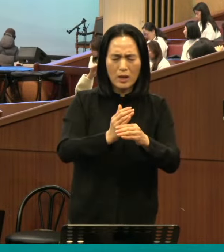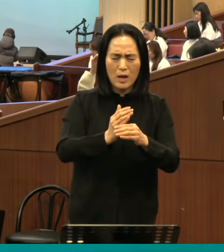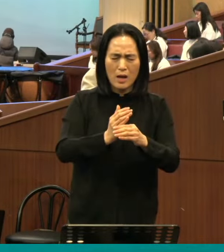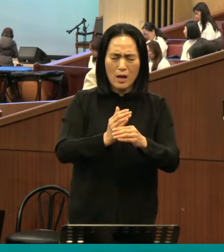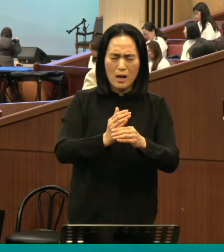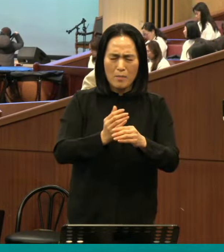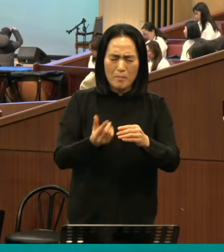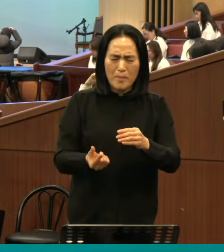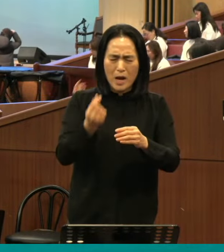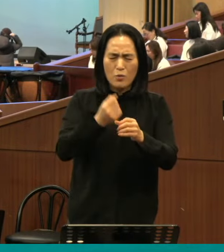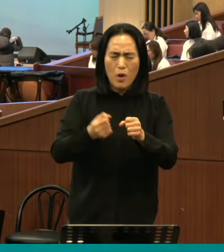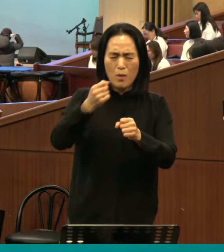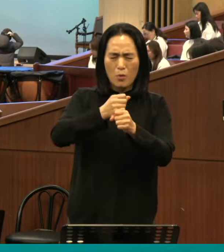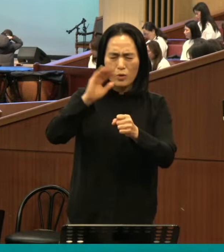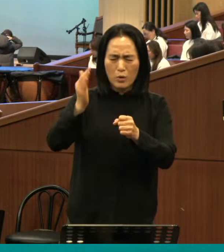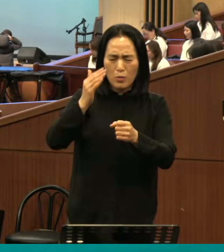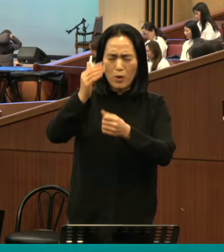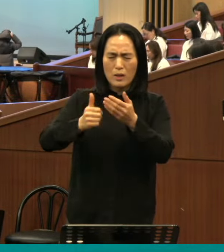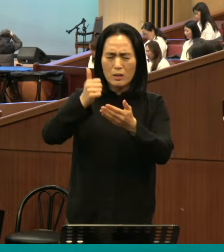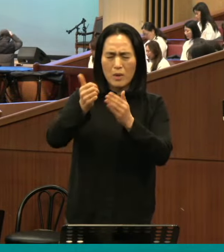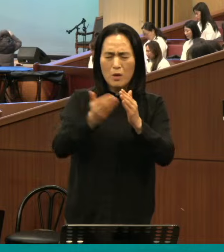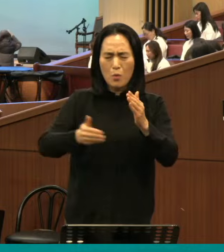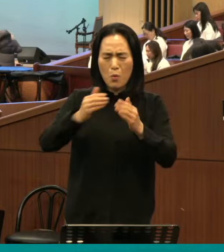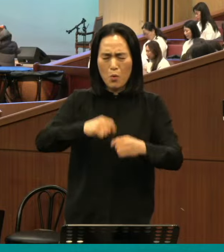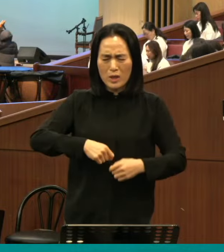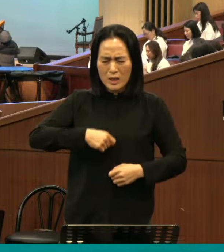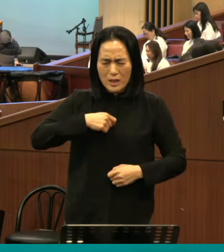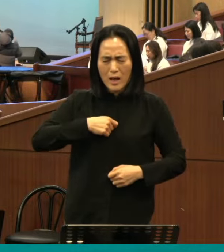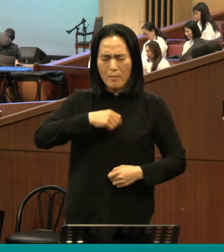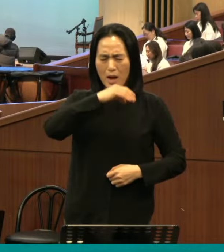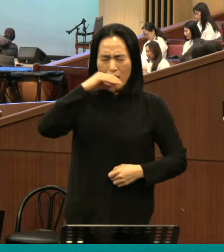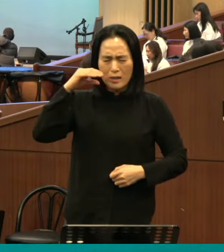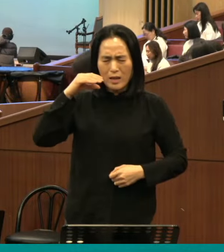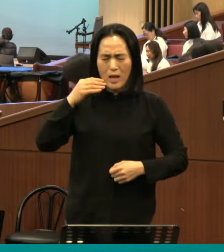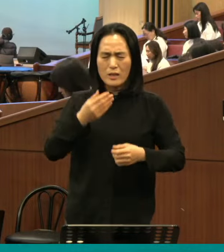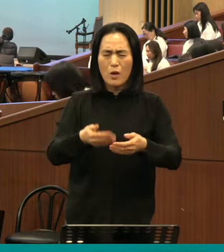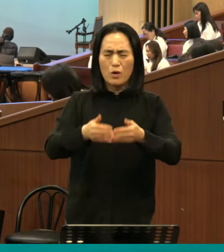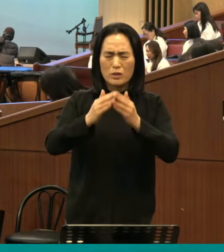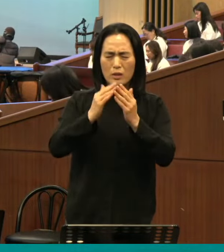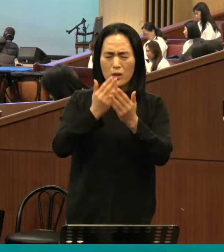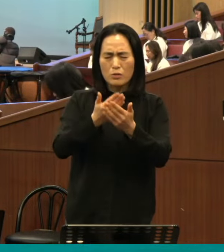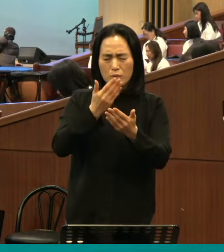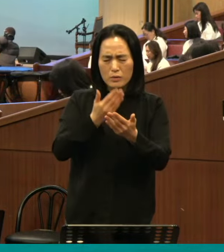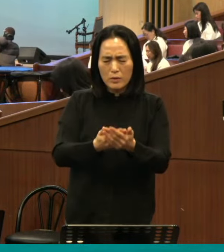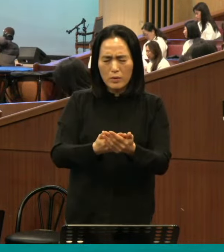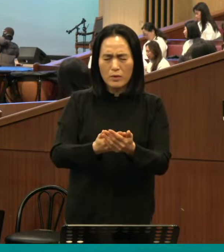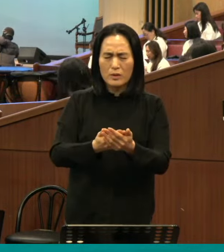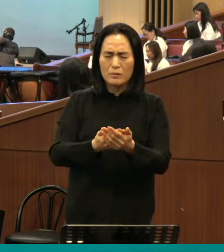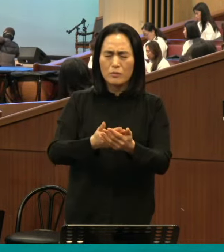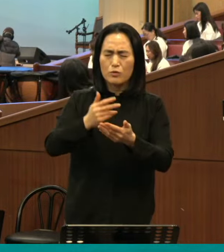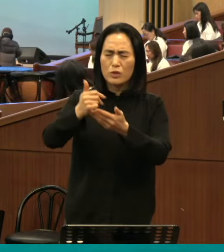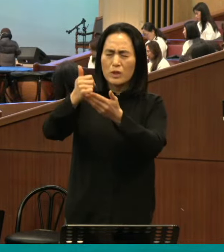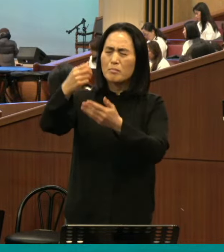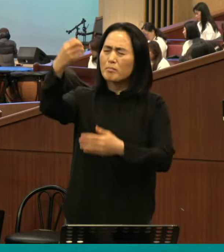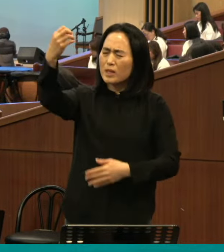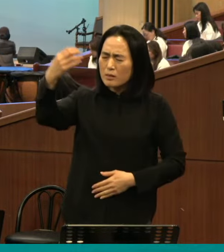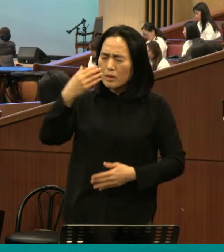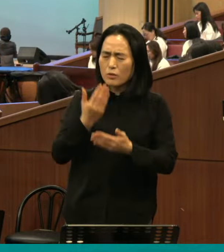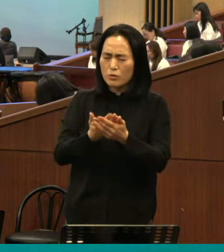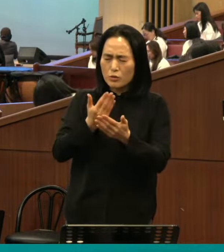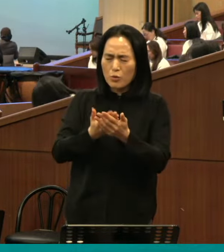하여 주시옵소서. 하나님 아버지, 이 새벽에도 말씀하여 주시고 또 우리가 기도로 나아갈 때